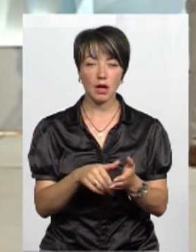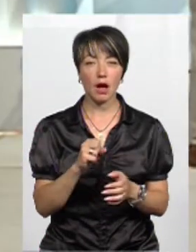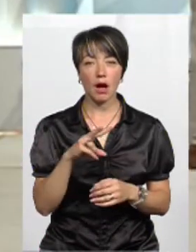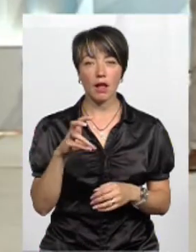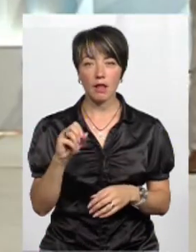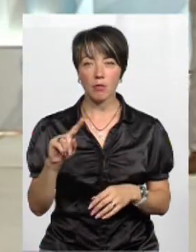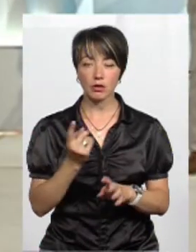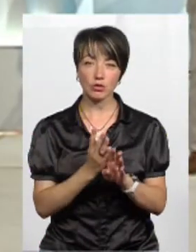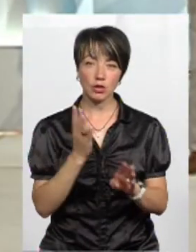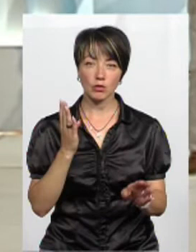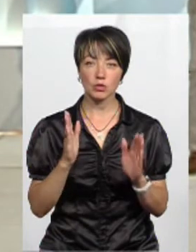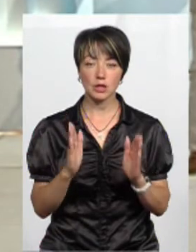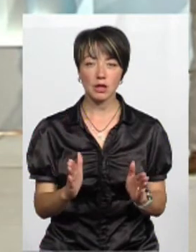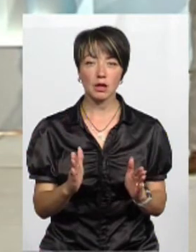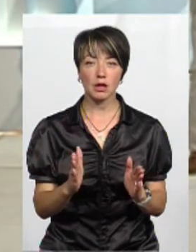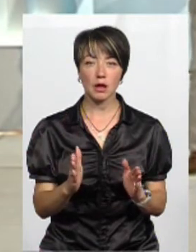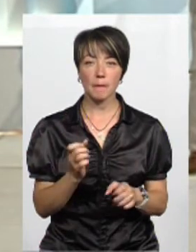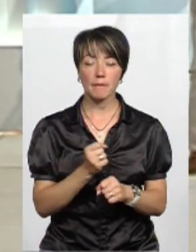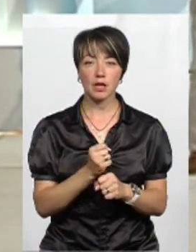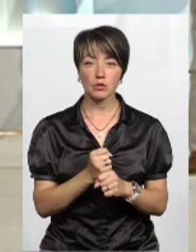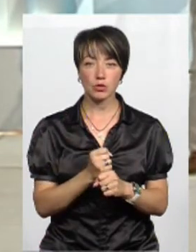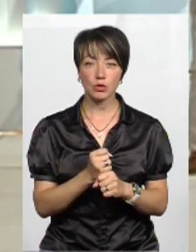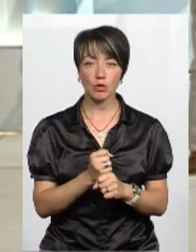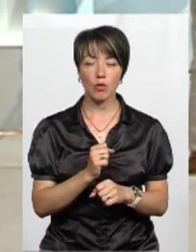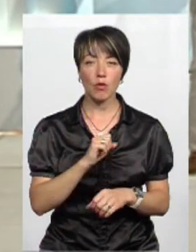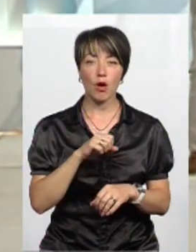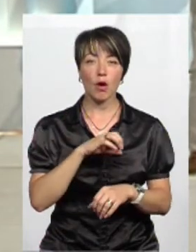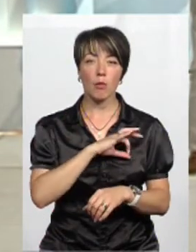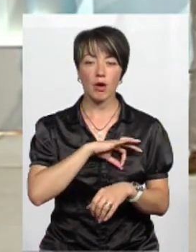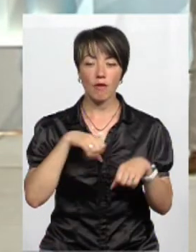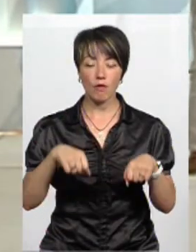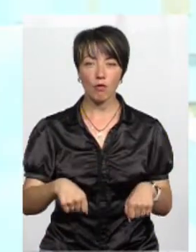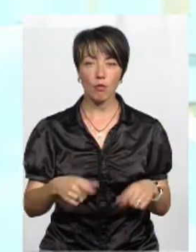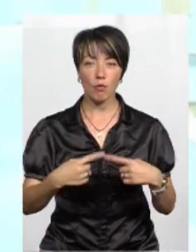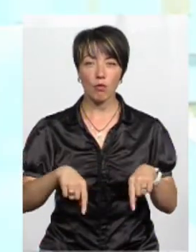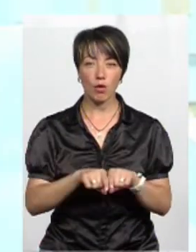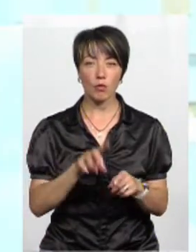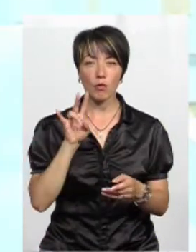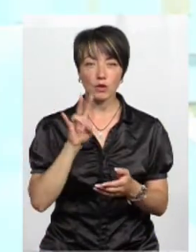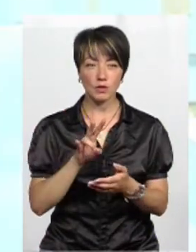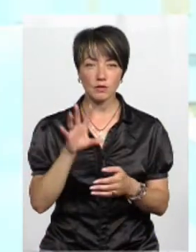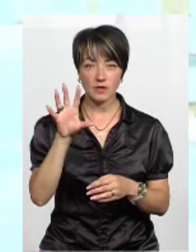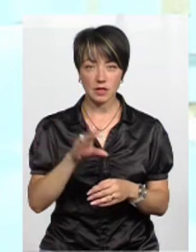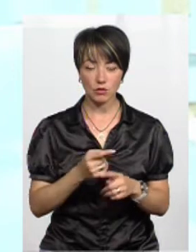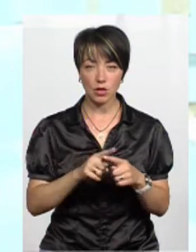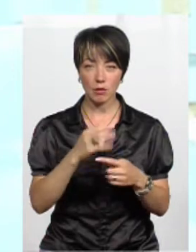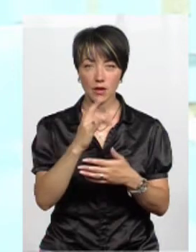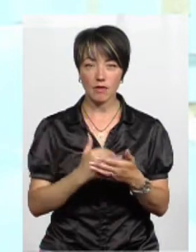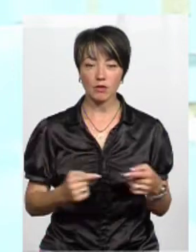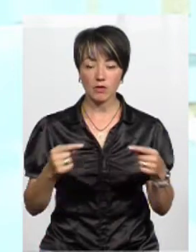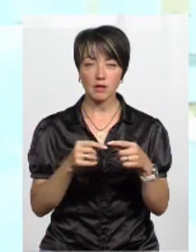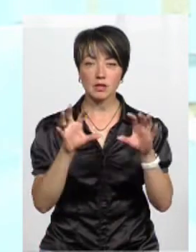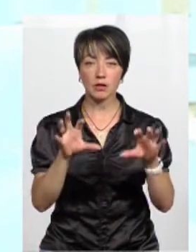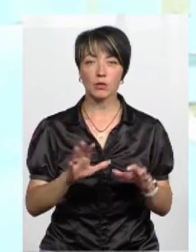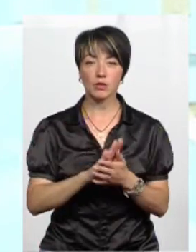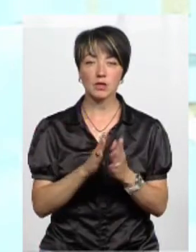Але насамперед, звичайно, що тільки працює в правовому полі. Зрозуміло, але усім, що я перерахувала, і це відповідно до закону